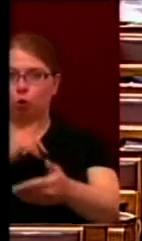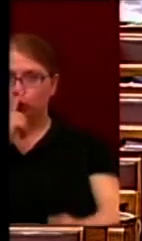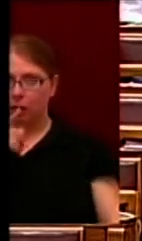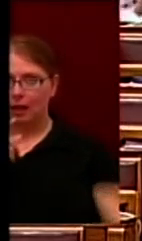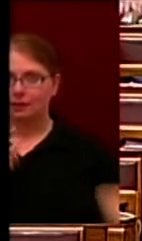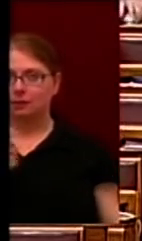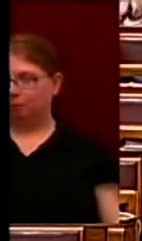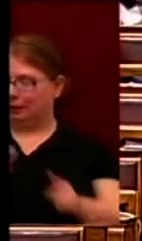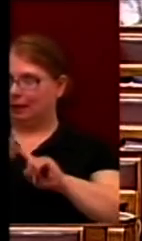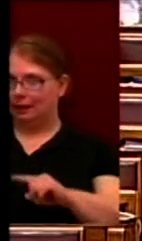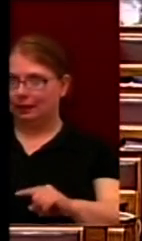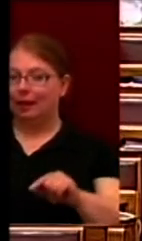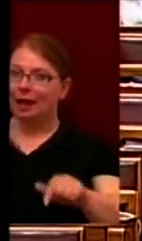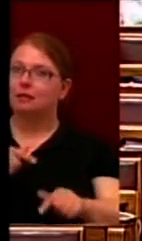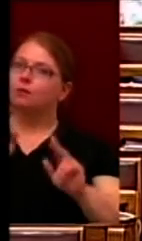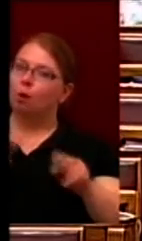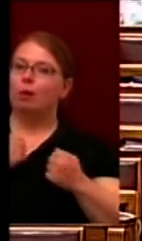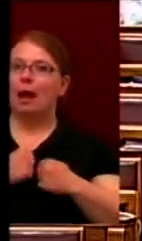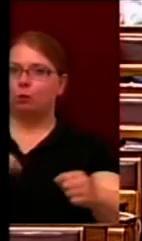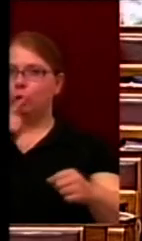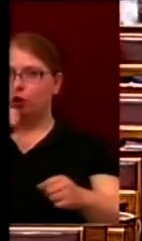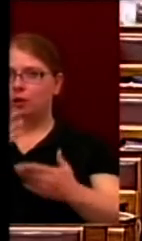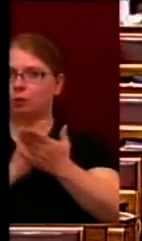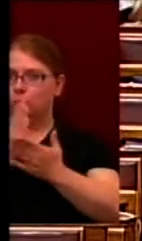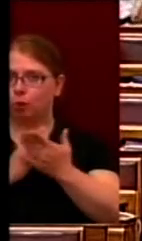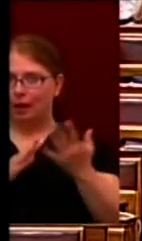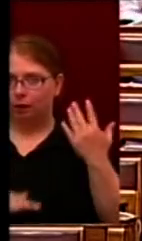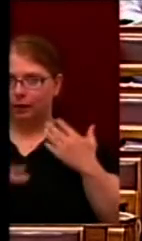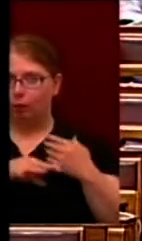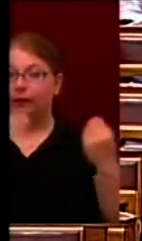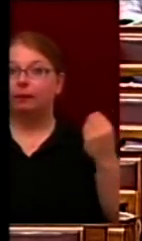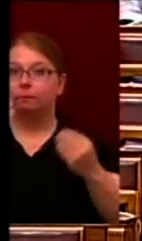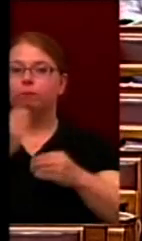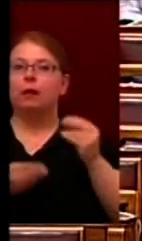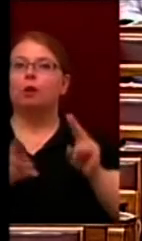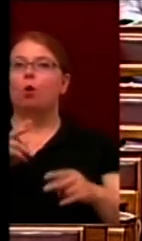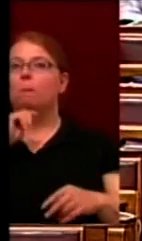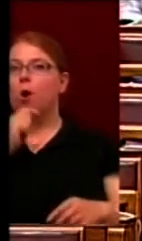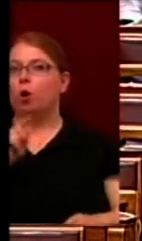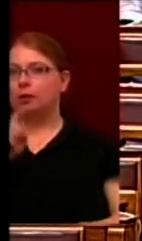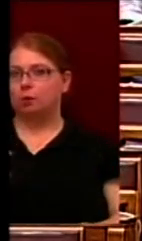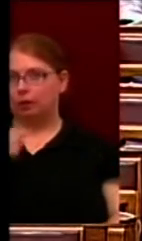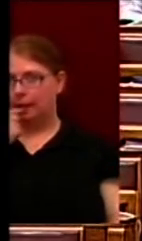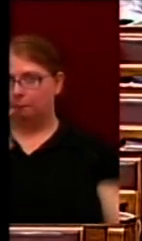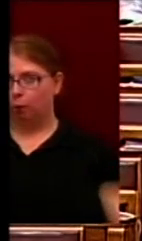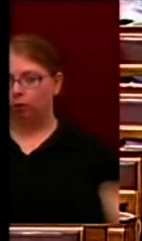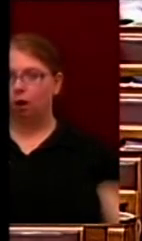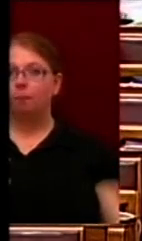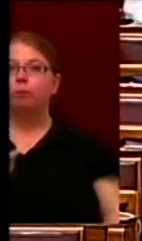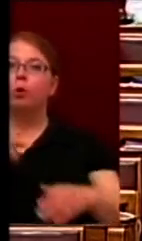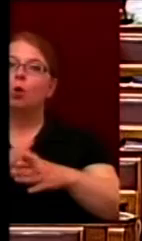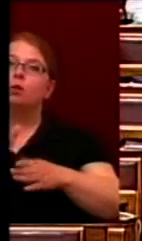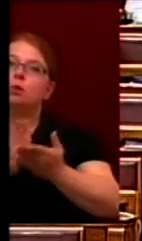valóban ez lesz az áttörés a közszolgálat területén. Már csak azért is, hiszen, mint ahogy Magyari Zoltán is mondta, a